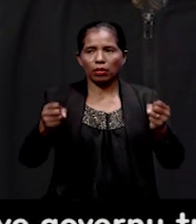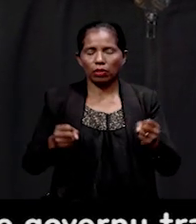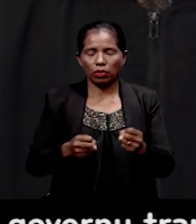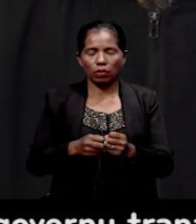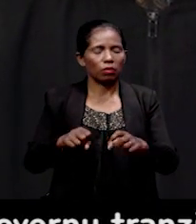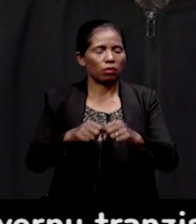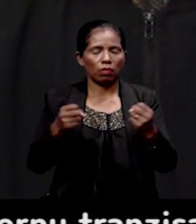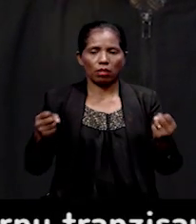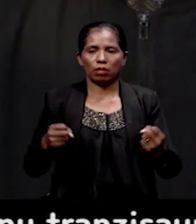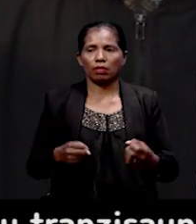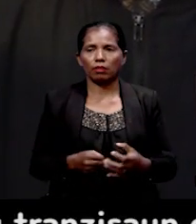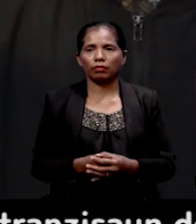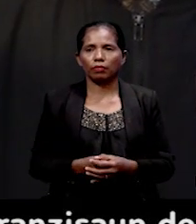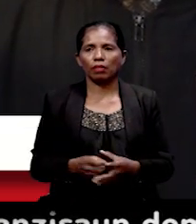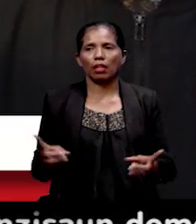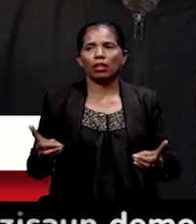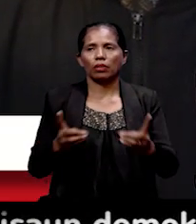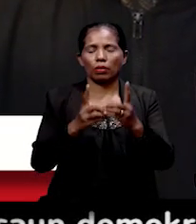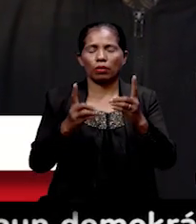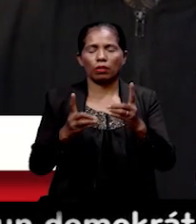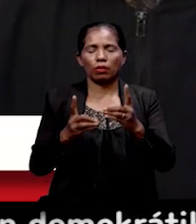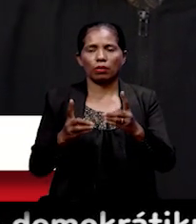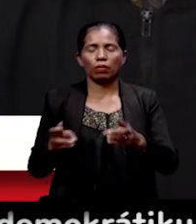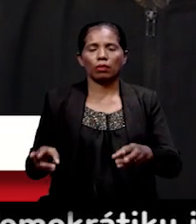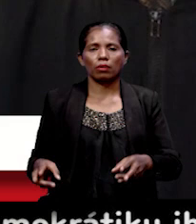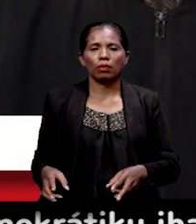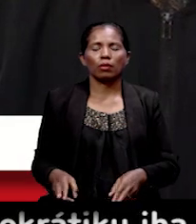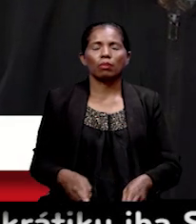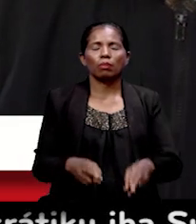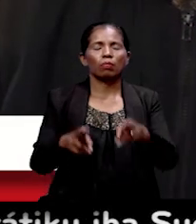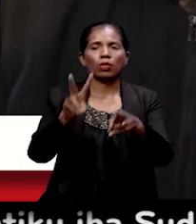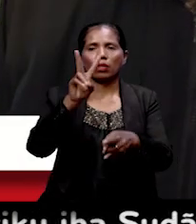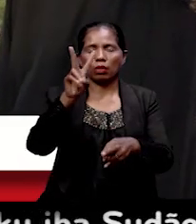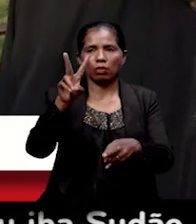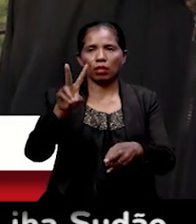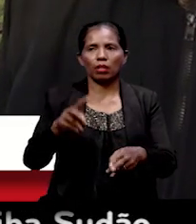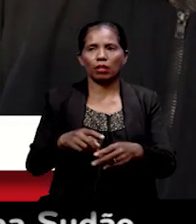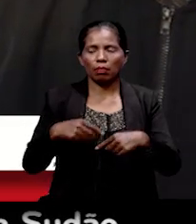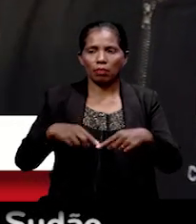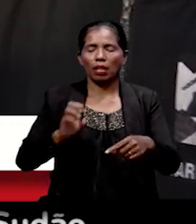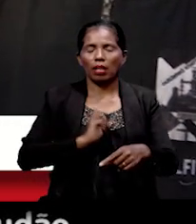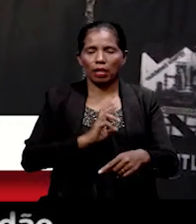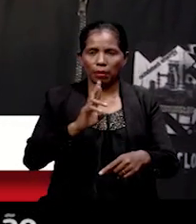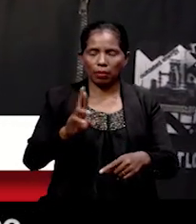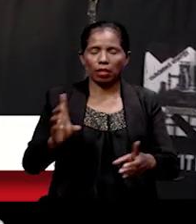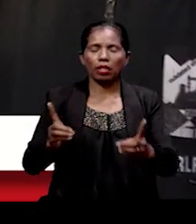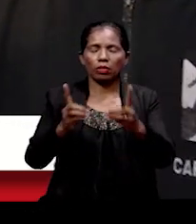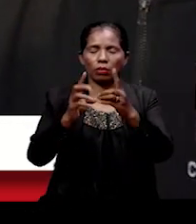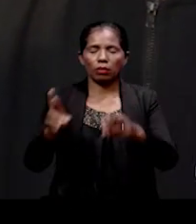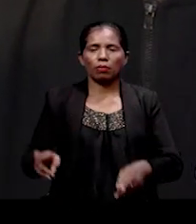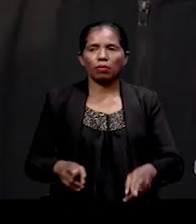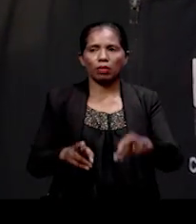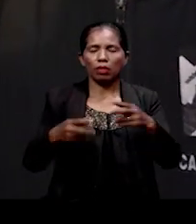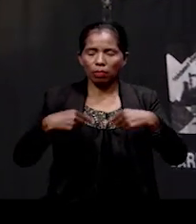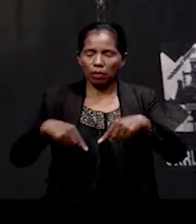diak i hasuru mota motor rua atu ba palisori ba ermera mos hasuru mok mota atu ba bali